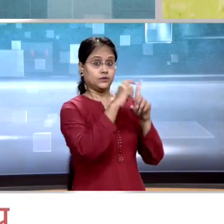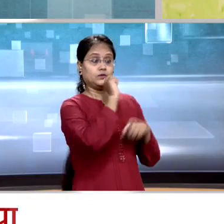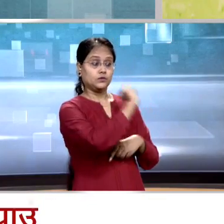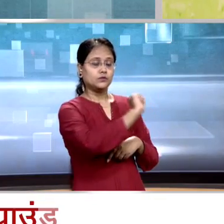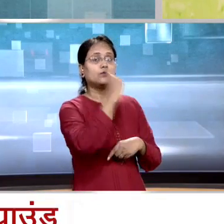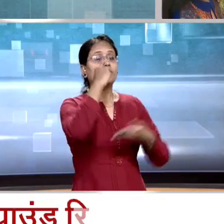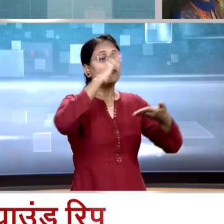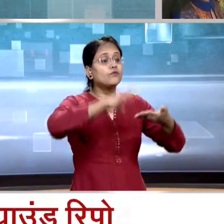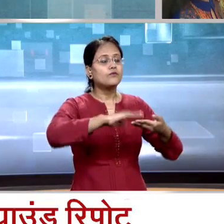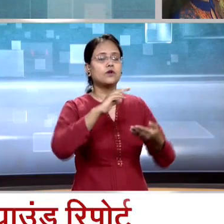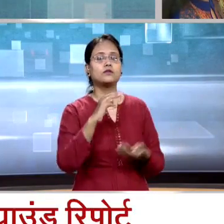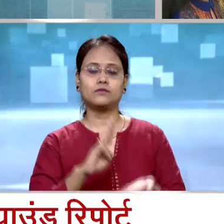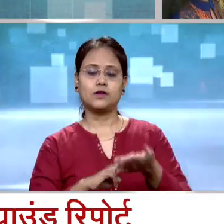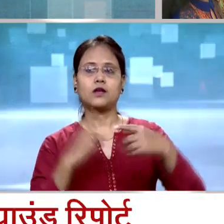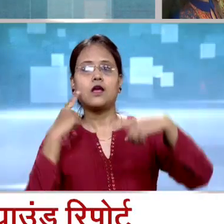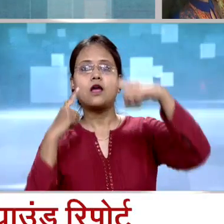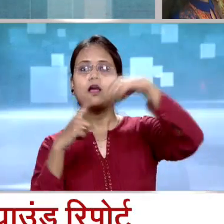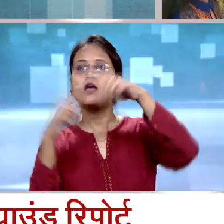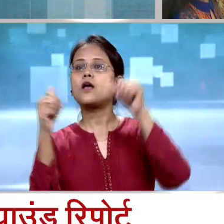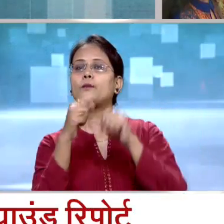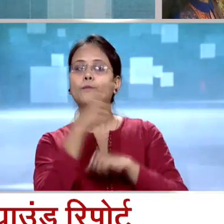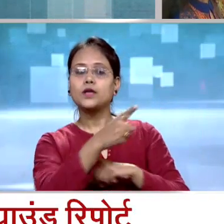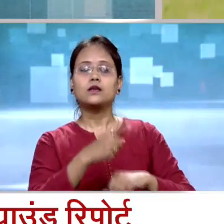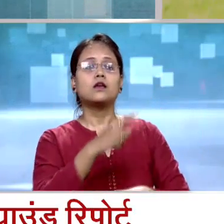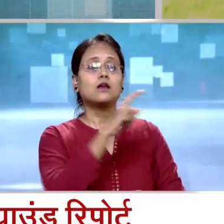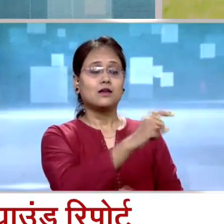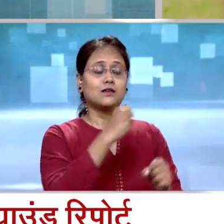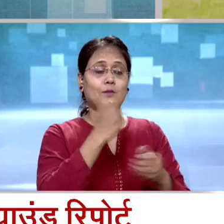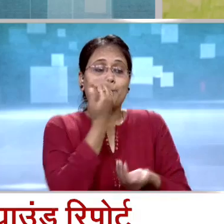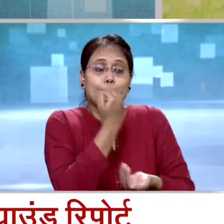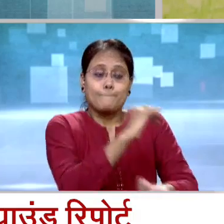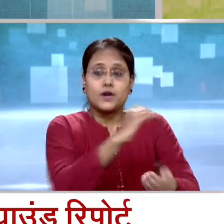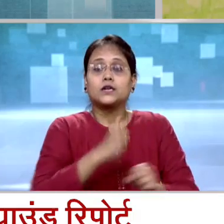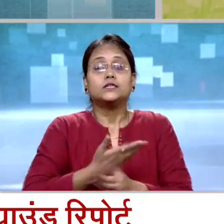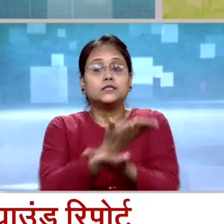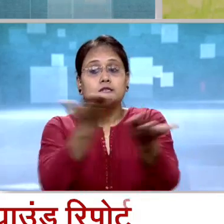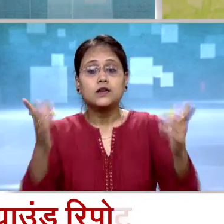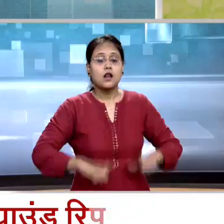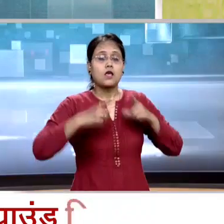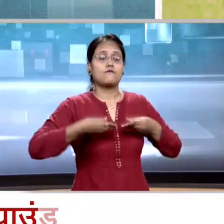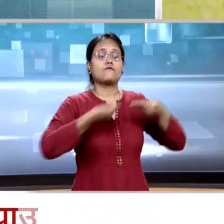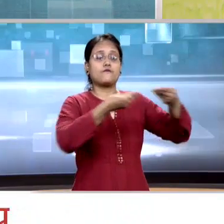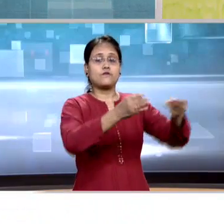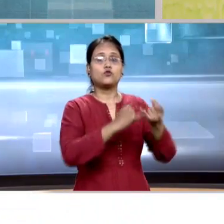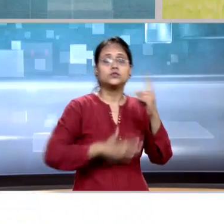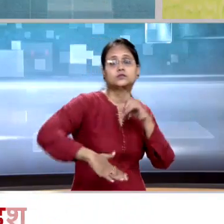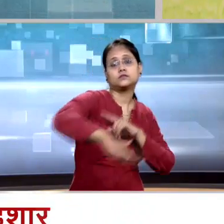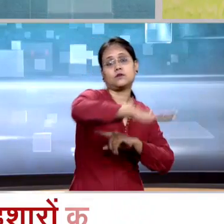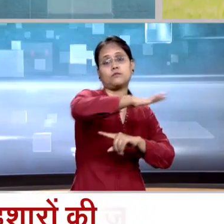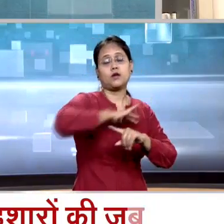उनकी पत्नी मीता अपने बेटे को आम जिंदगी देना चाहते हैं और उसे समाज के बीच खड़ा होने के लिए तैयार कर रहे